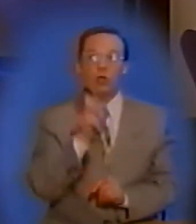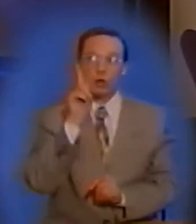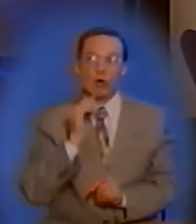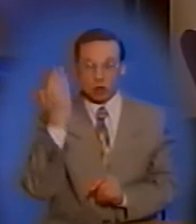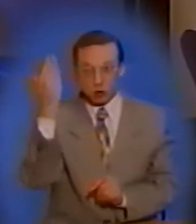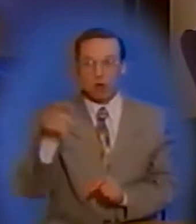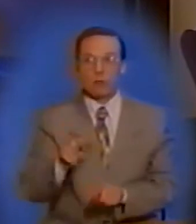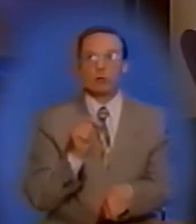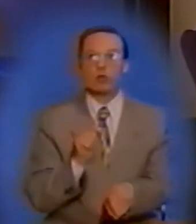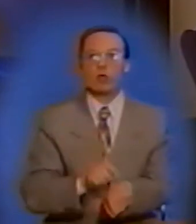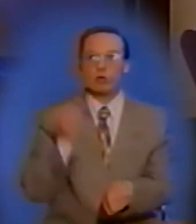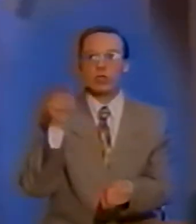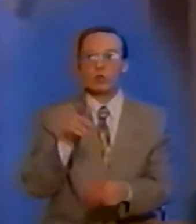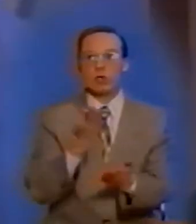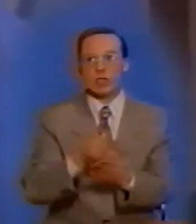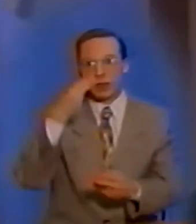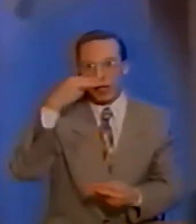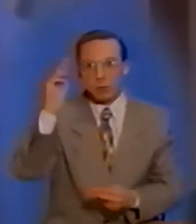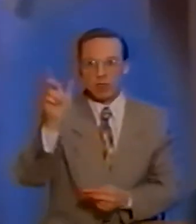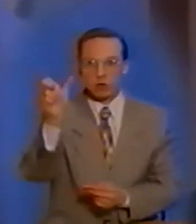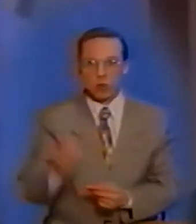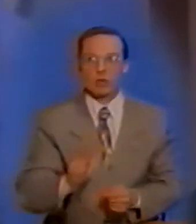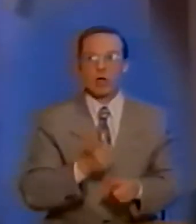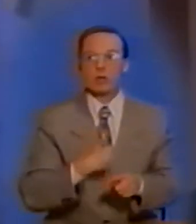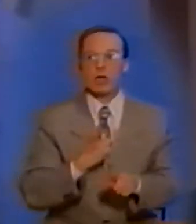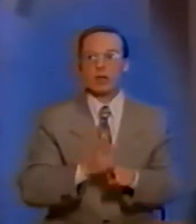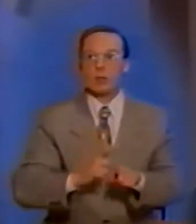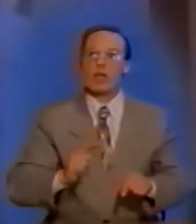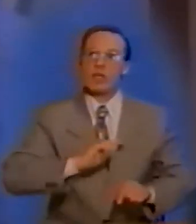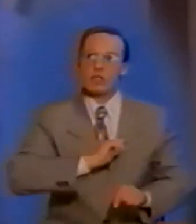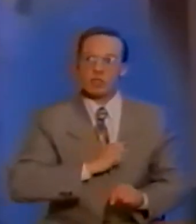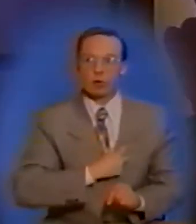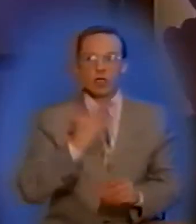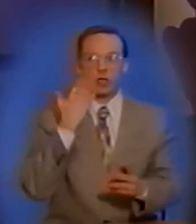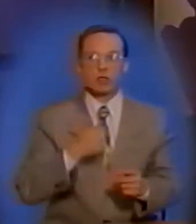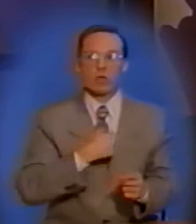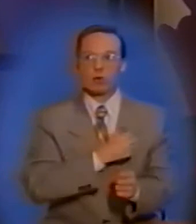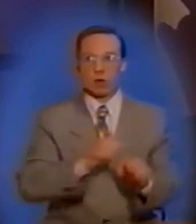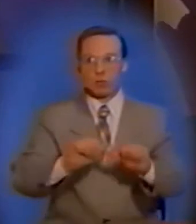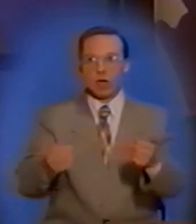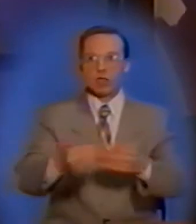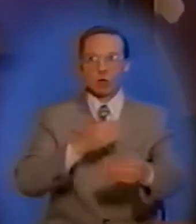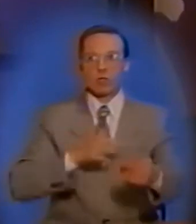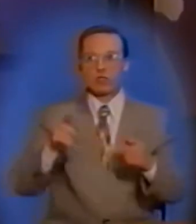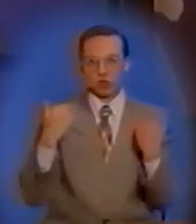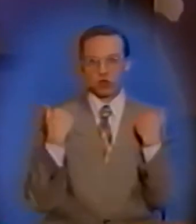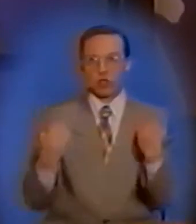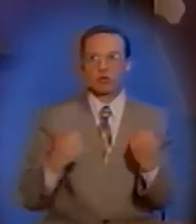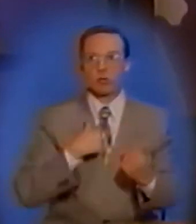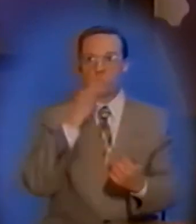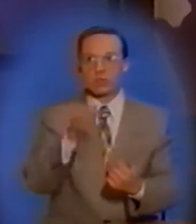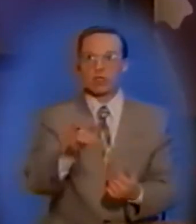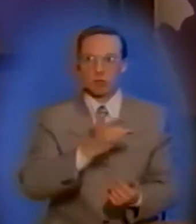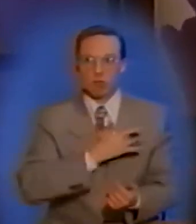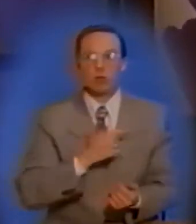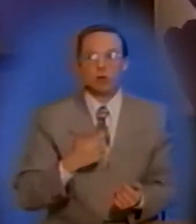tu jinti, kad tu sulaimingas žmogus. Mane labai skaudino tai, kai mes turėjom įsiskirti. Jeigu prieš tai jis drįso man pasakyti, kad aš myliu tave,